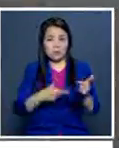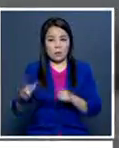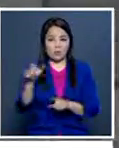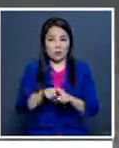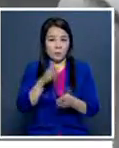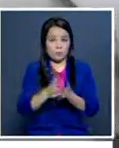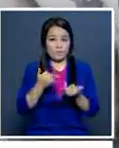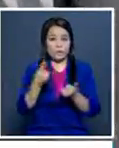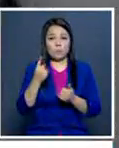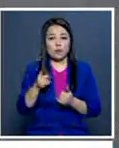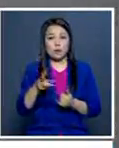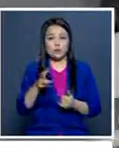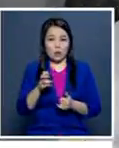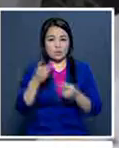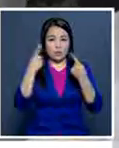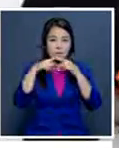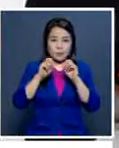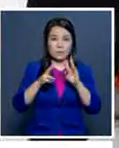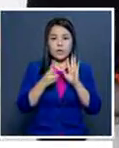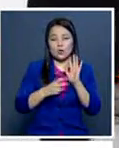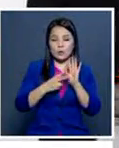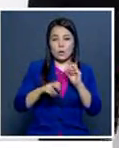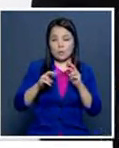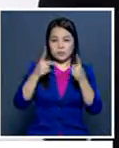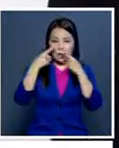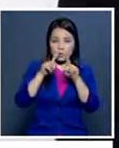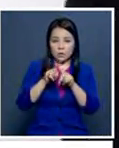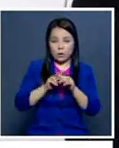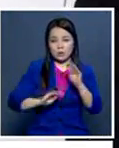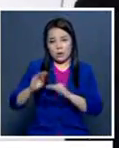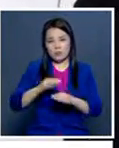мен 700 техникасы бар арнайы жасақ ұйымдастырылды.